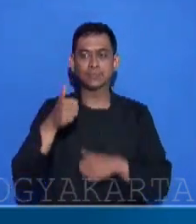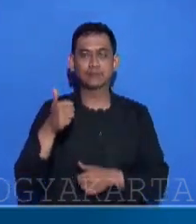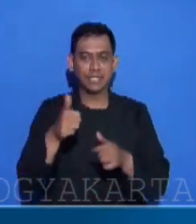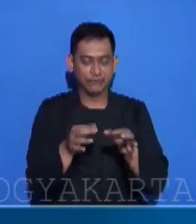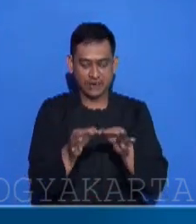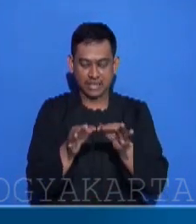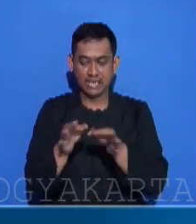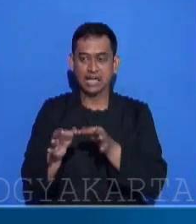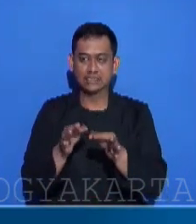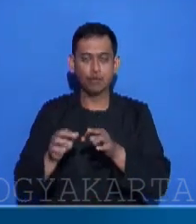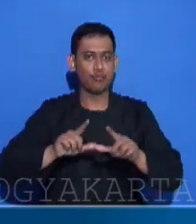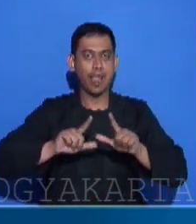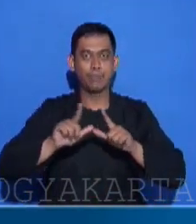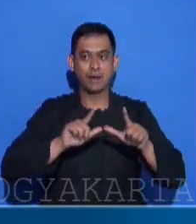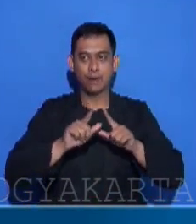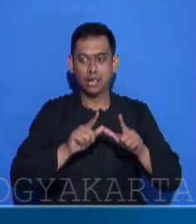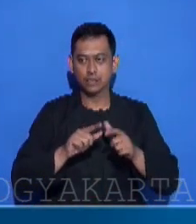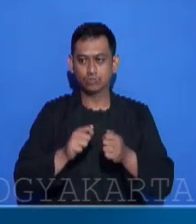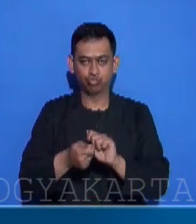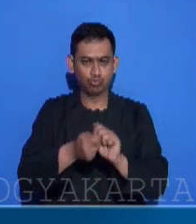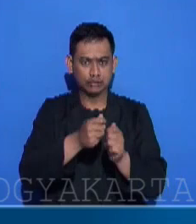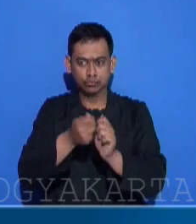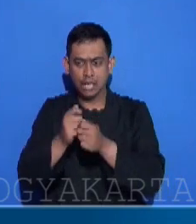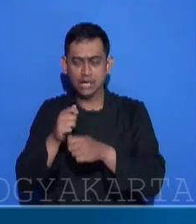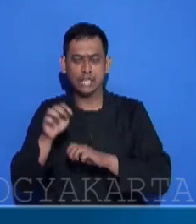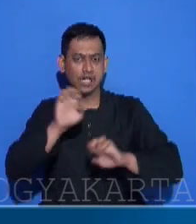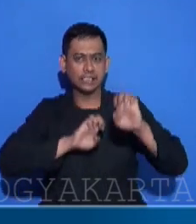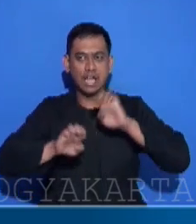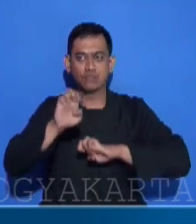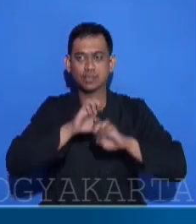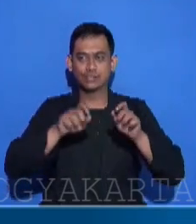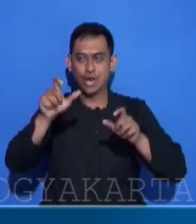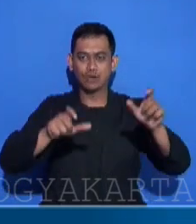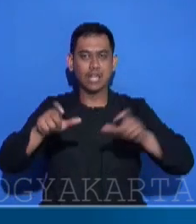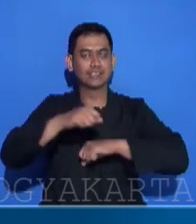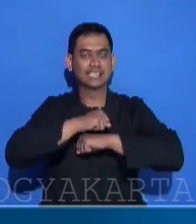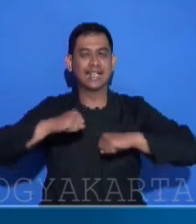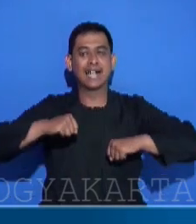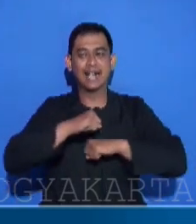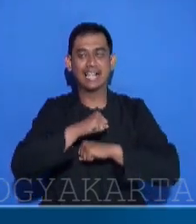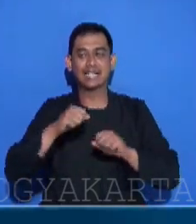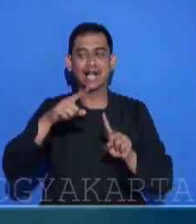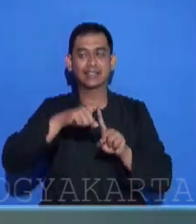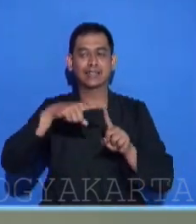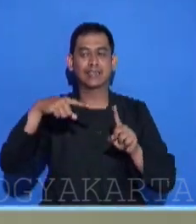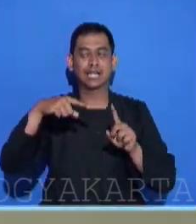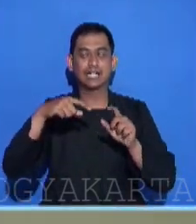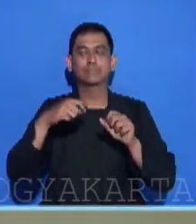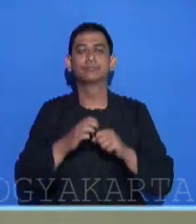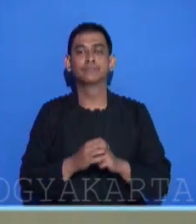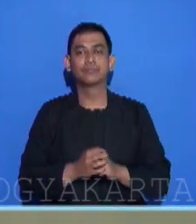kompetisi menguji dan sekaligus evaluasi bagi taikwon doin taikwondo in kota Yogyakarta dan